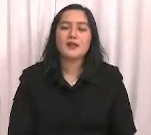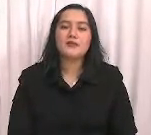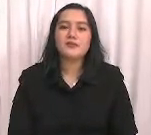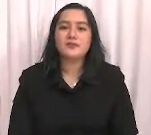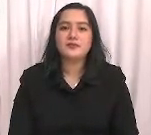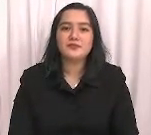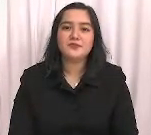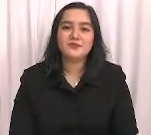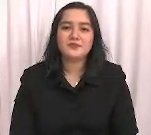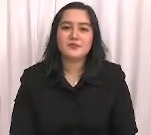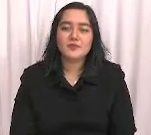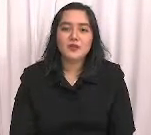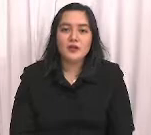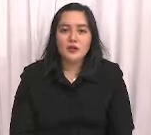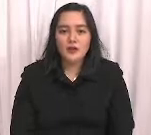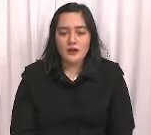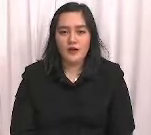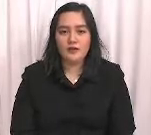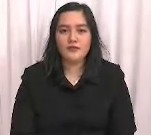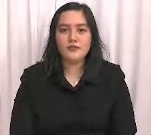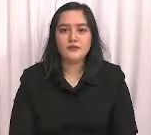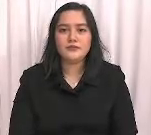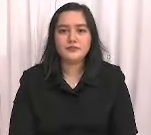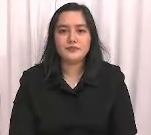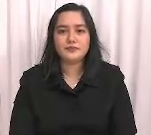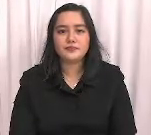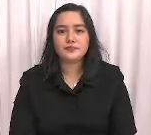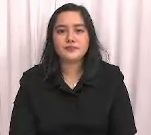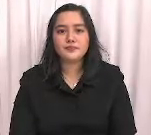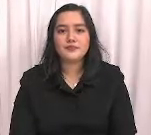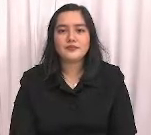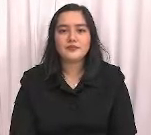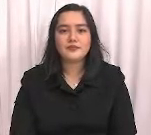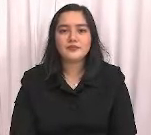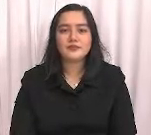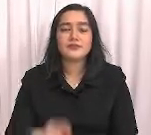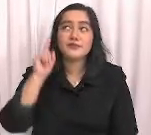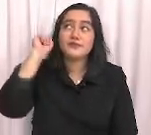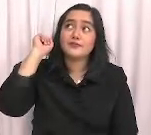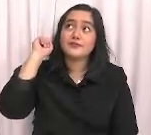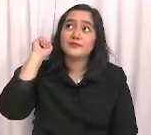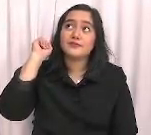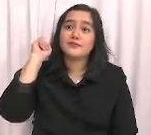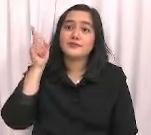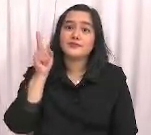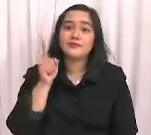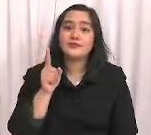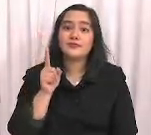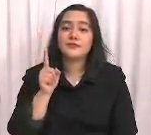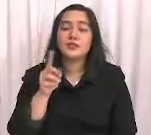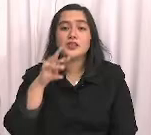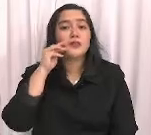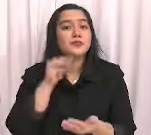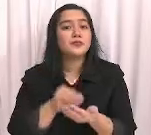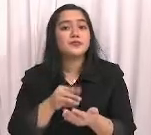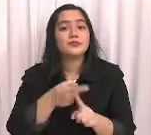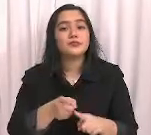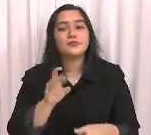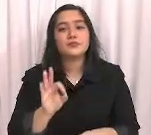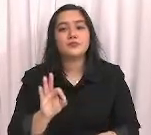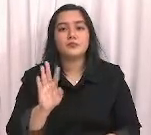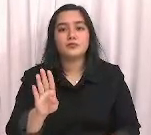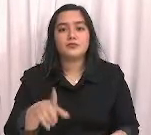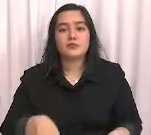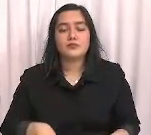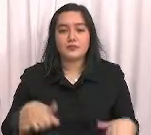Hindi ito gantihan ha. Yeah. Kaya sinasabi ko nga sa inyo, in return. Maganda nga ito sinabi ni Maribike Abanes. Sabi niya, thank you, Pastor. I will